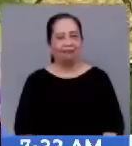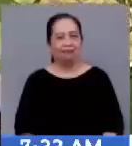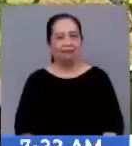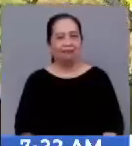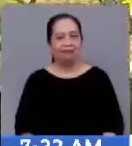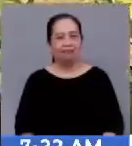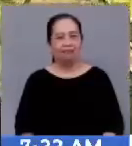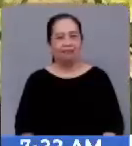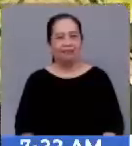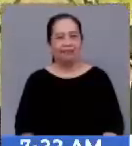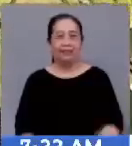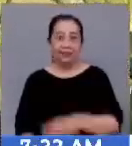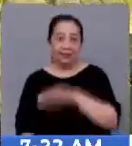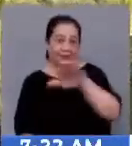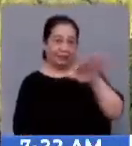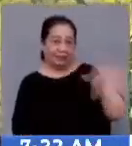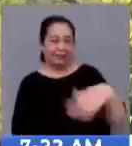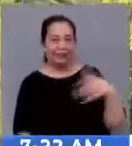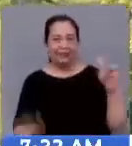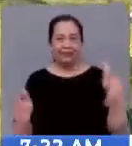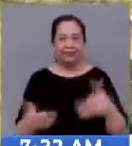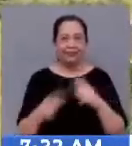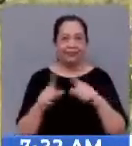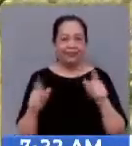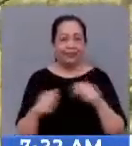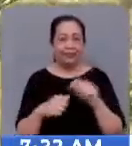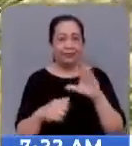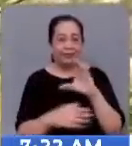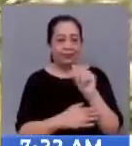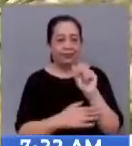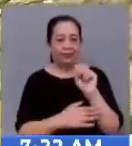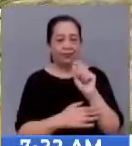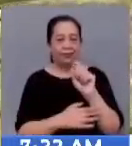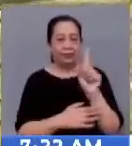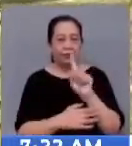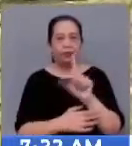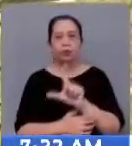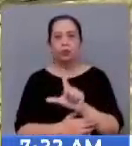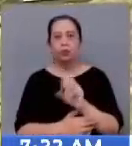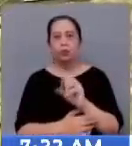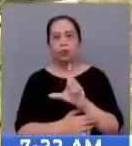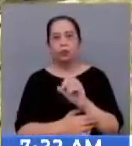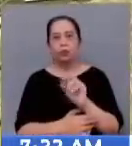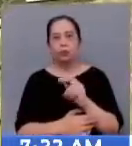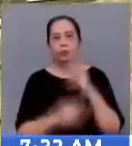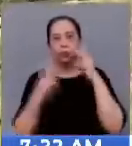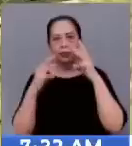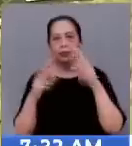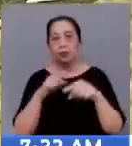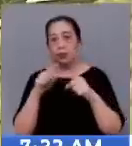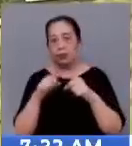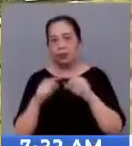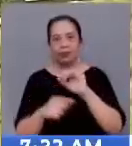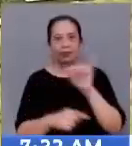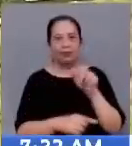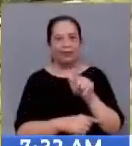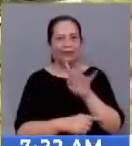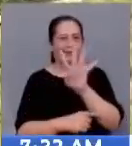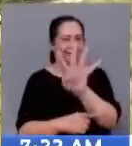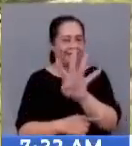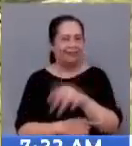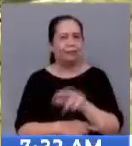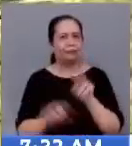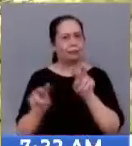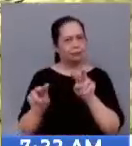Alright guys, ipinakilala na ang cast ng action-adventure series na Lolong na mapapanood na sa July 4. Sigurado ron na kaabang-abang